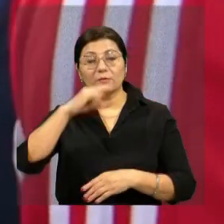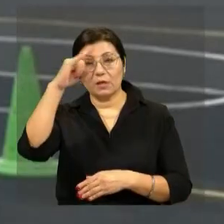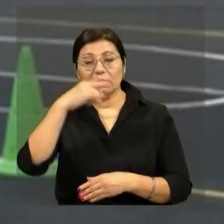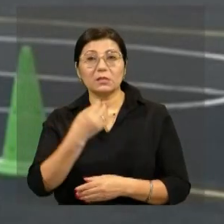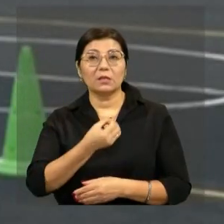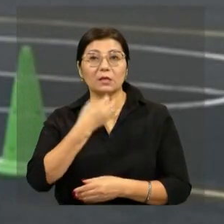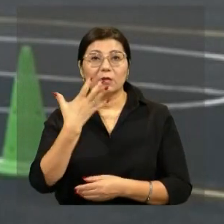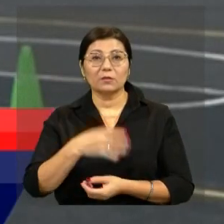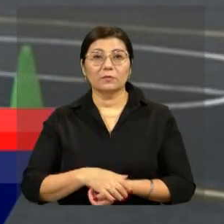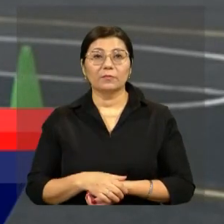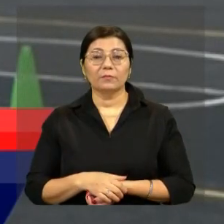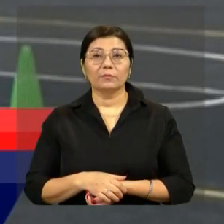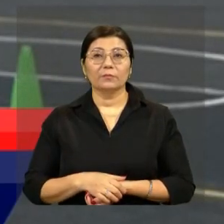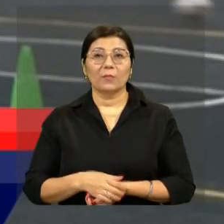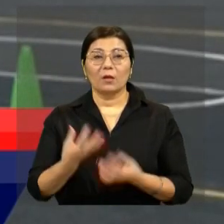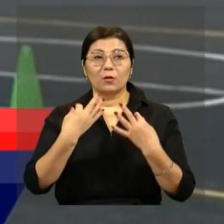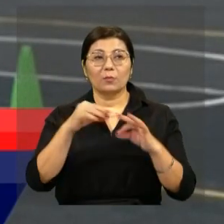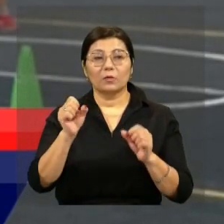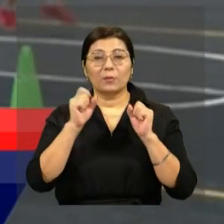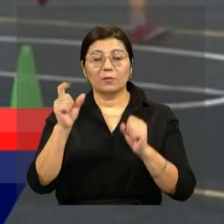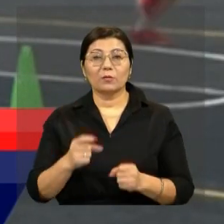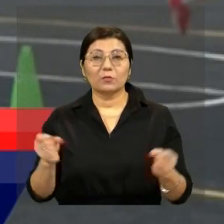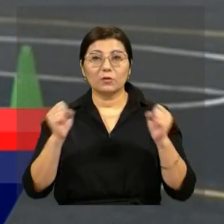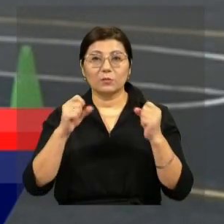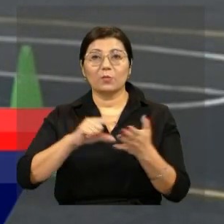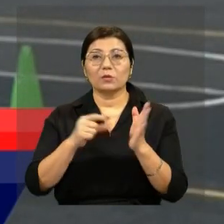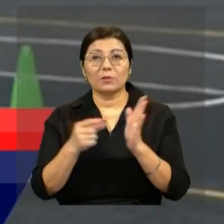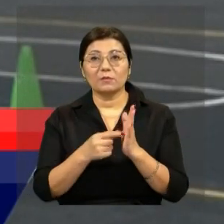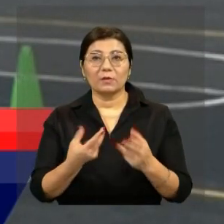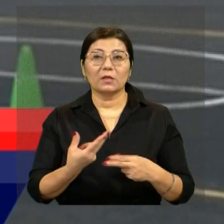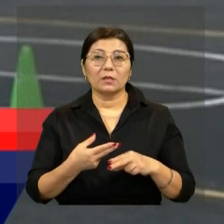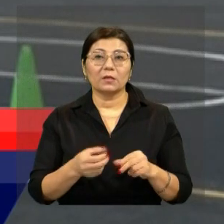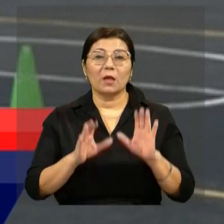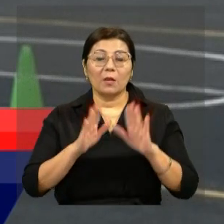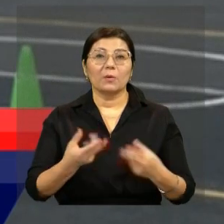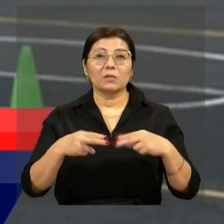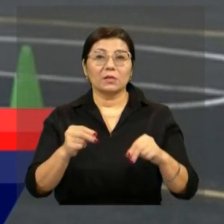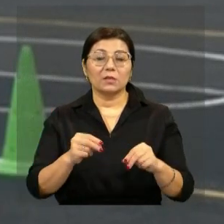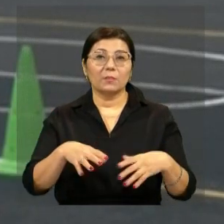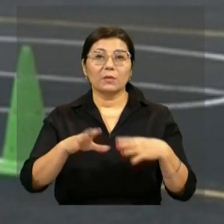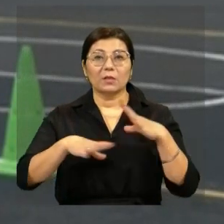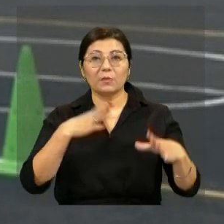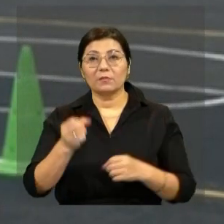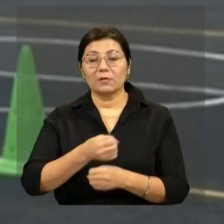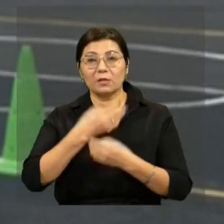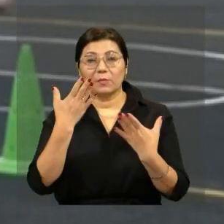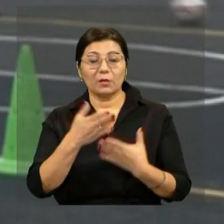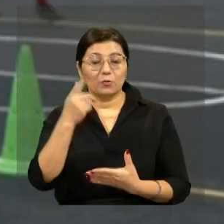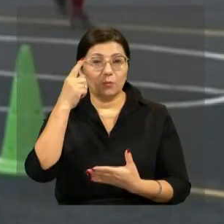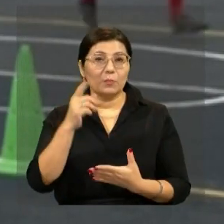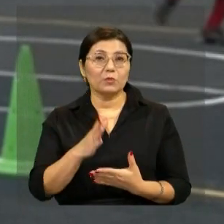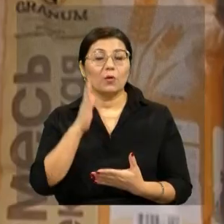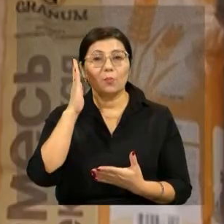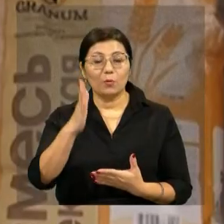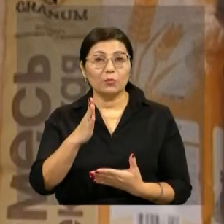хорошее. Любому спортсмену нужен спортзал. Место, где мы тренируемся, хорошо оснащено. Теперь мы думаем, что здесь вырастут новые